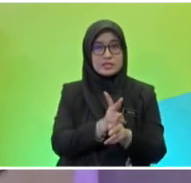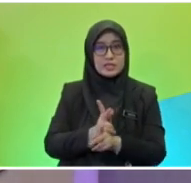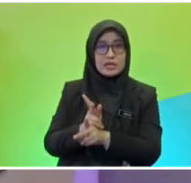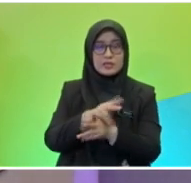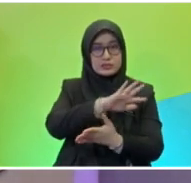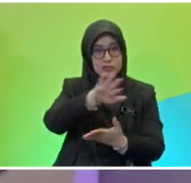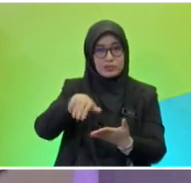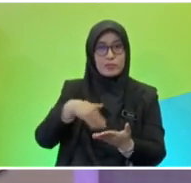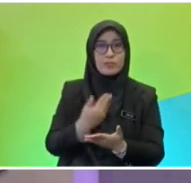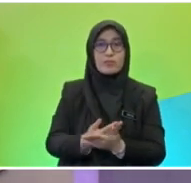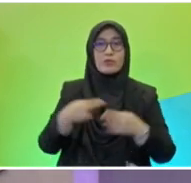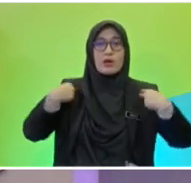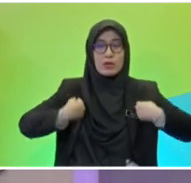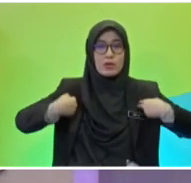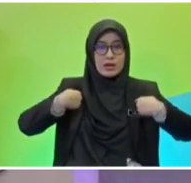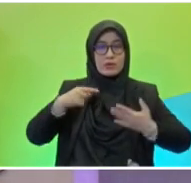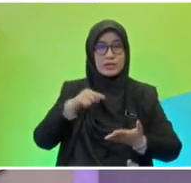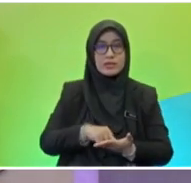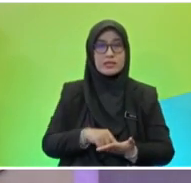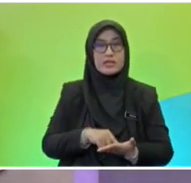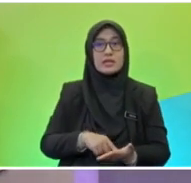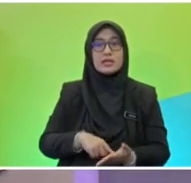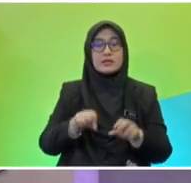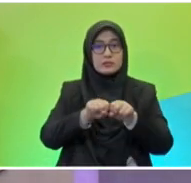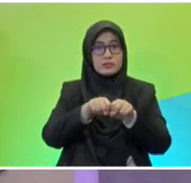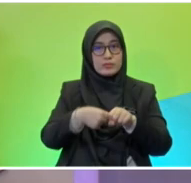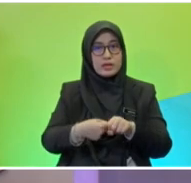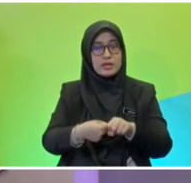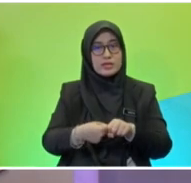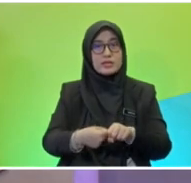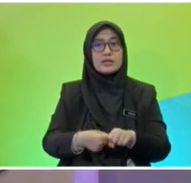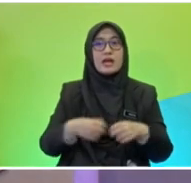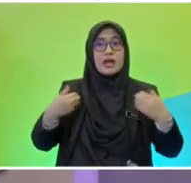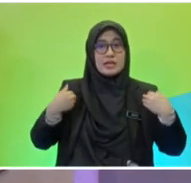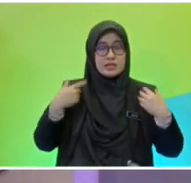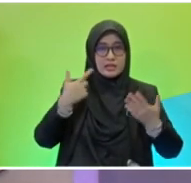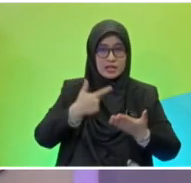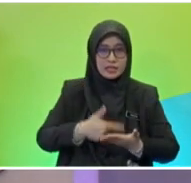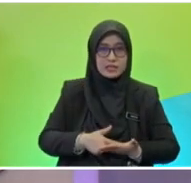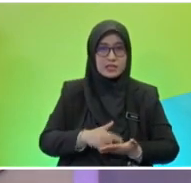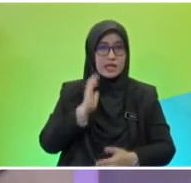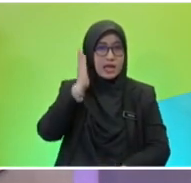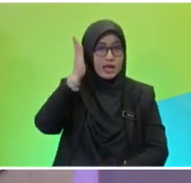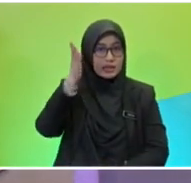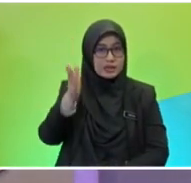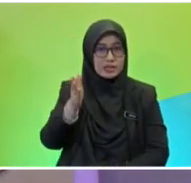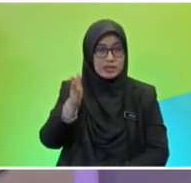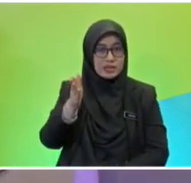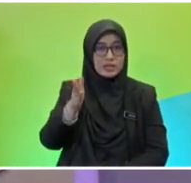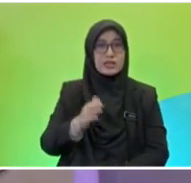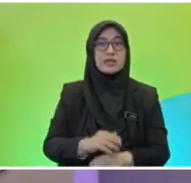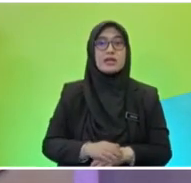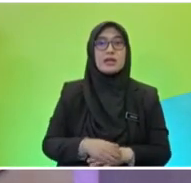supaya tidak pupus, supaya generasi akan datang boleh melihat haiwan-haiwan ini dalam keadaan